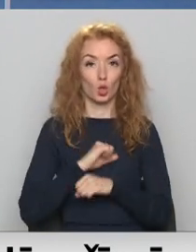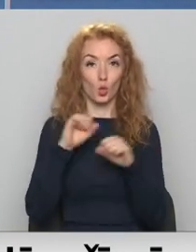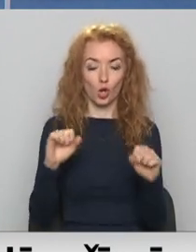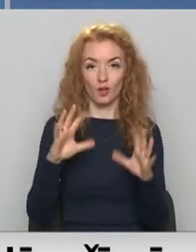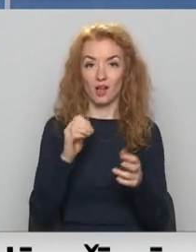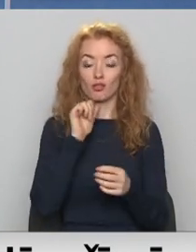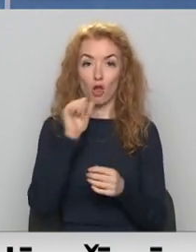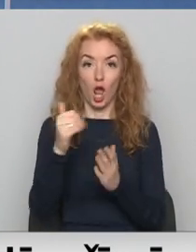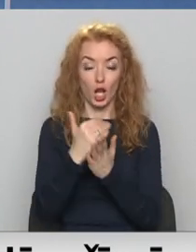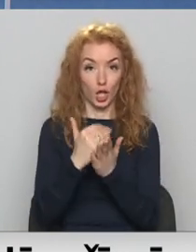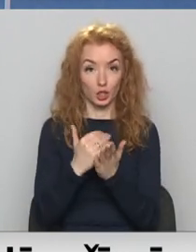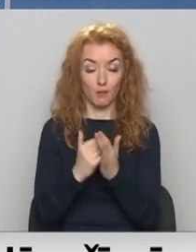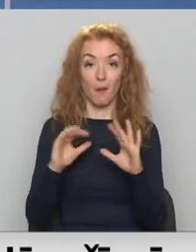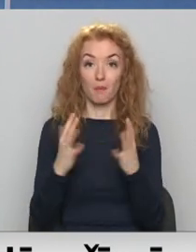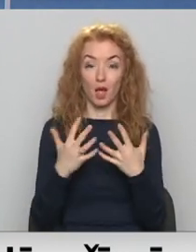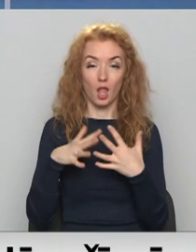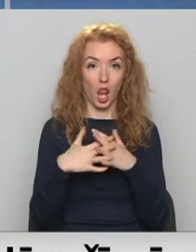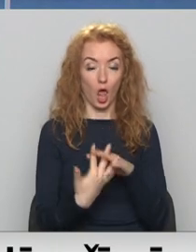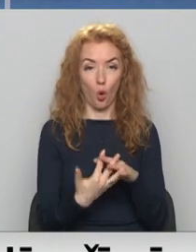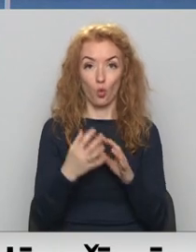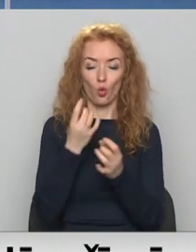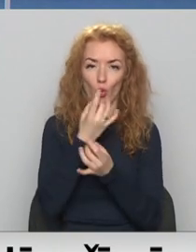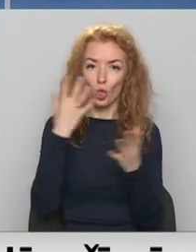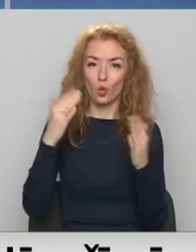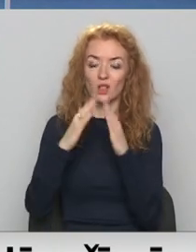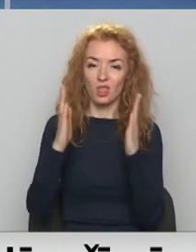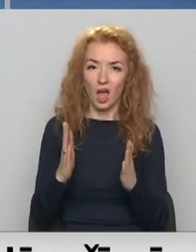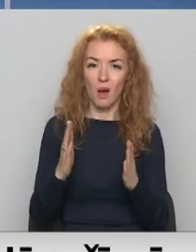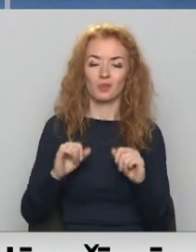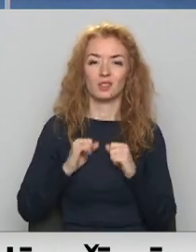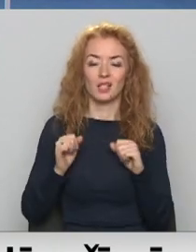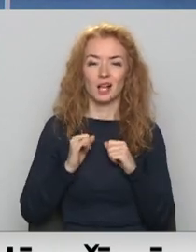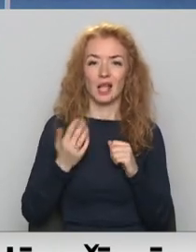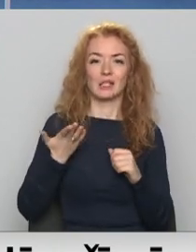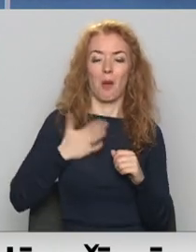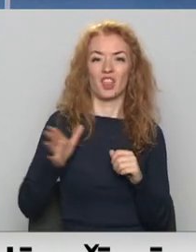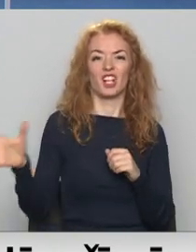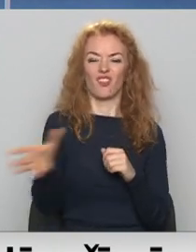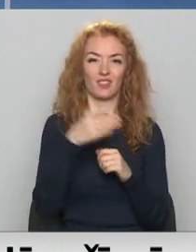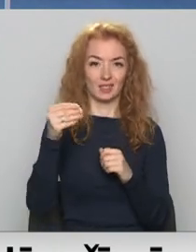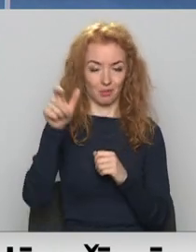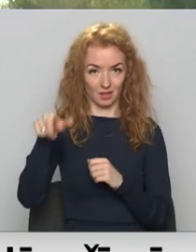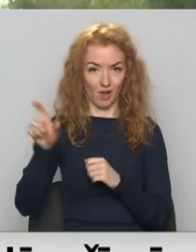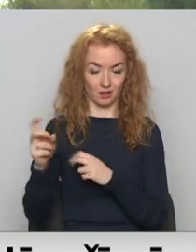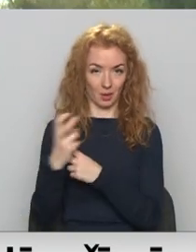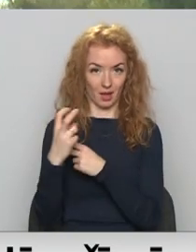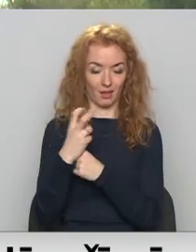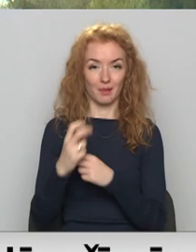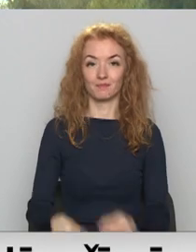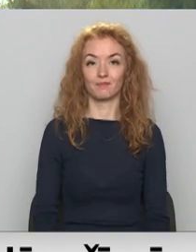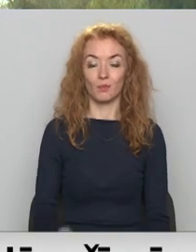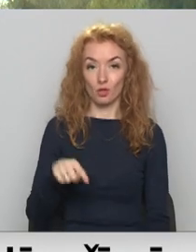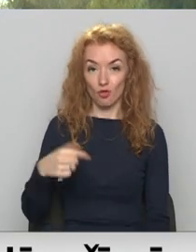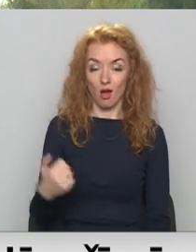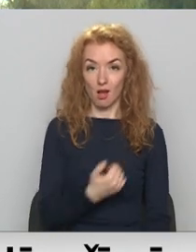jeb zaļajā režīmā, tikmēr lauku kultūras nāmi centās izpatikt visiem potenciālajiem apmeklētājiem. Šagad